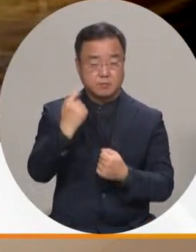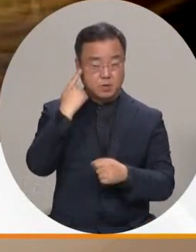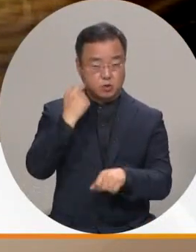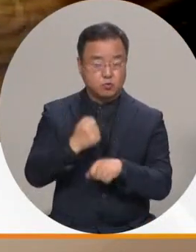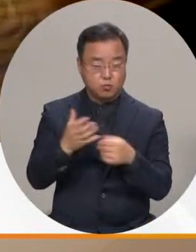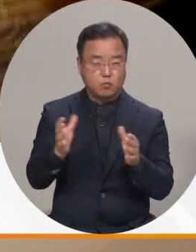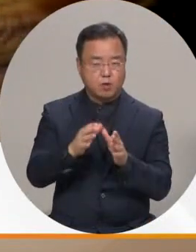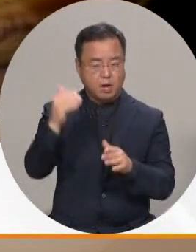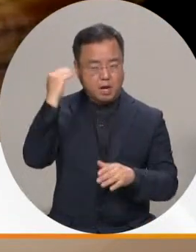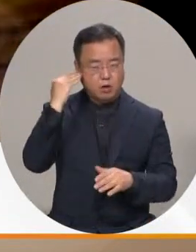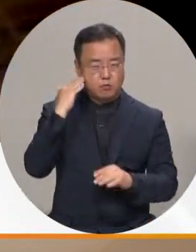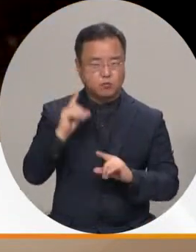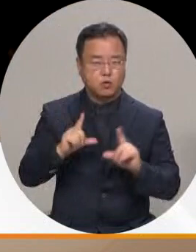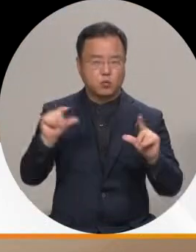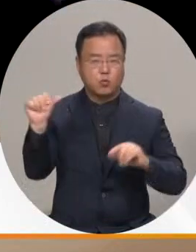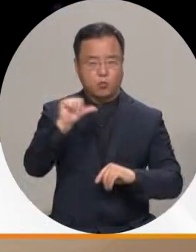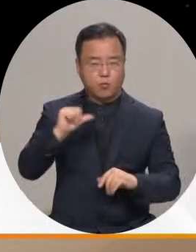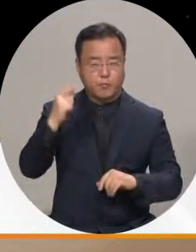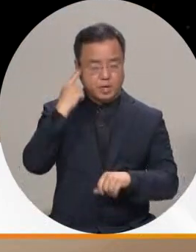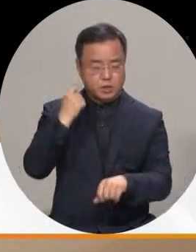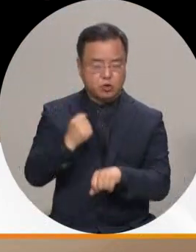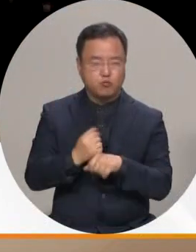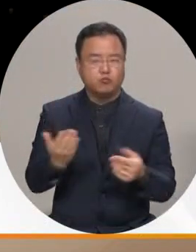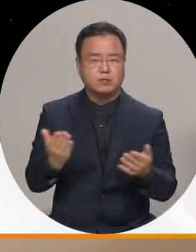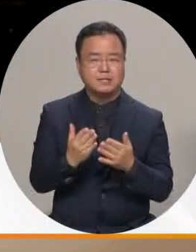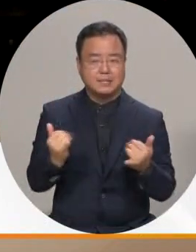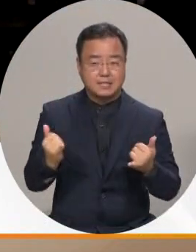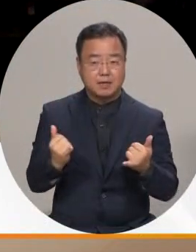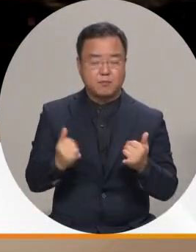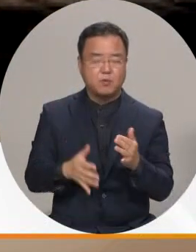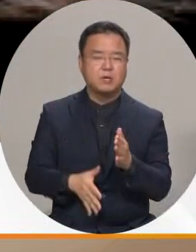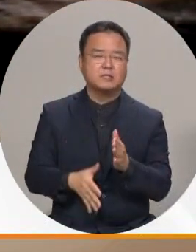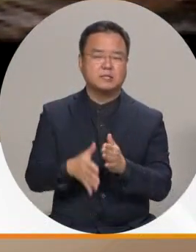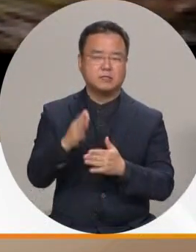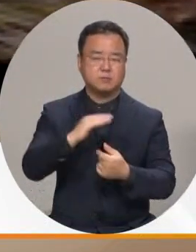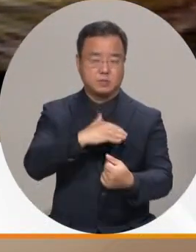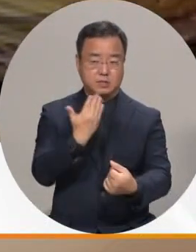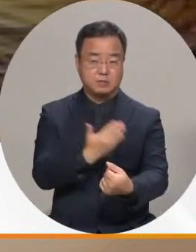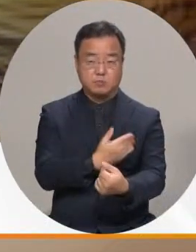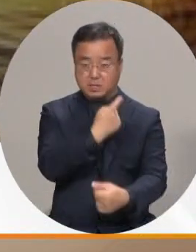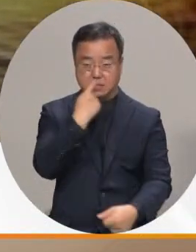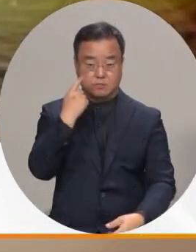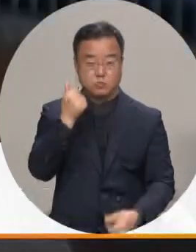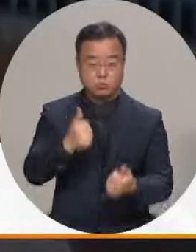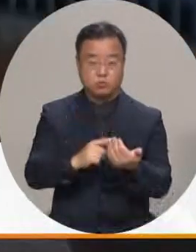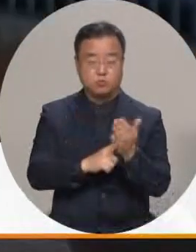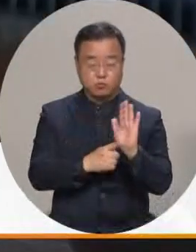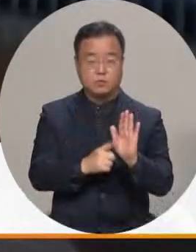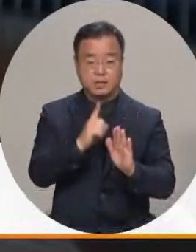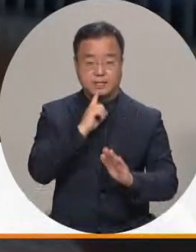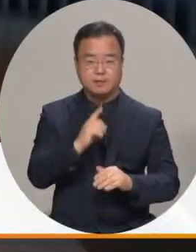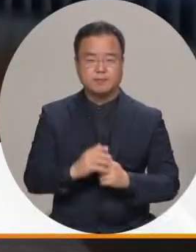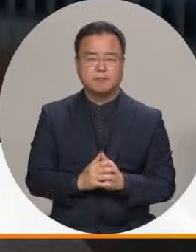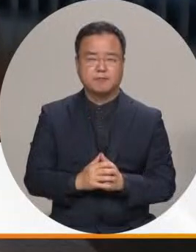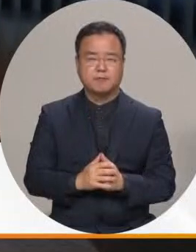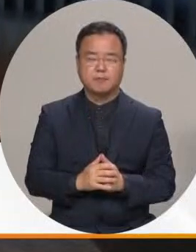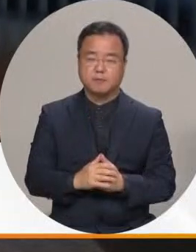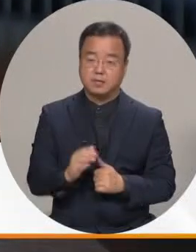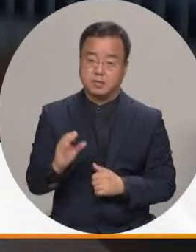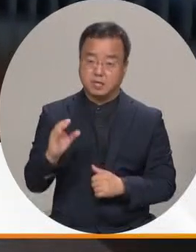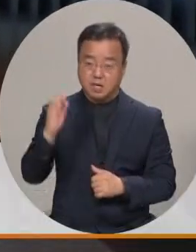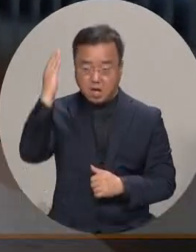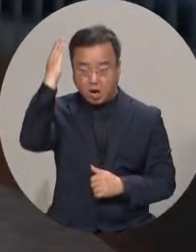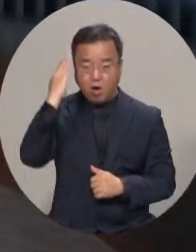연구진 그리고 연구 시설의 능력을 입증한 쾌거라는 의사를 밝혔습니다 예 블랙홀은 이름 그대로 검은